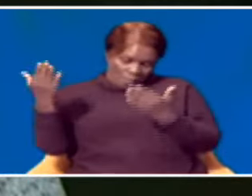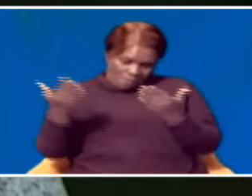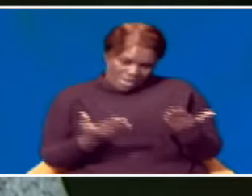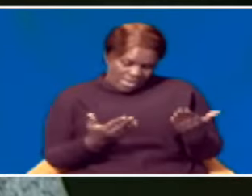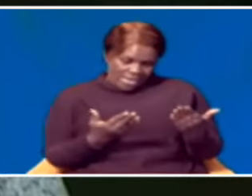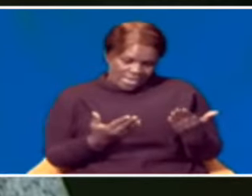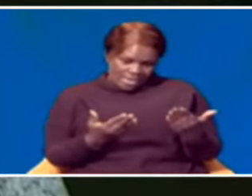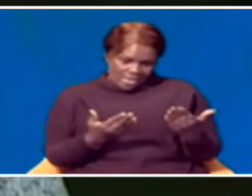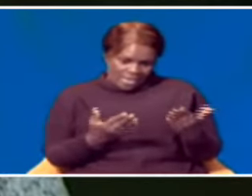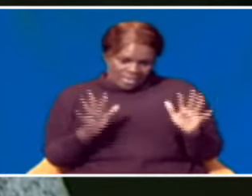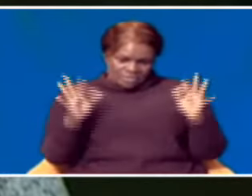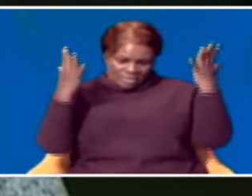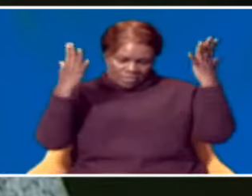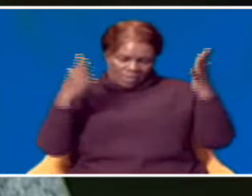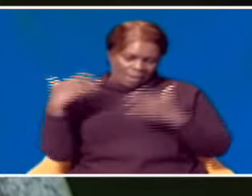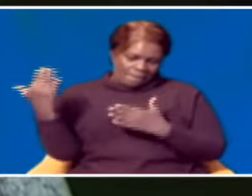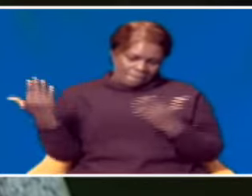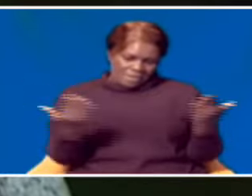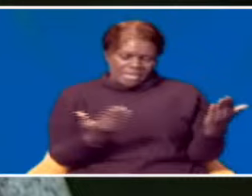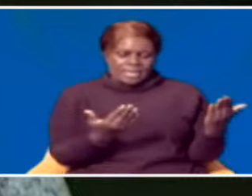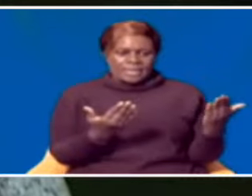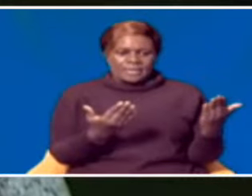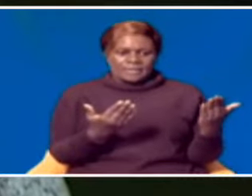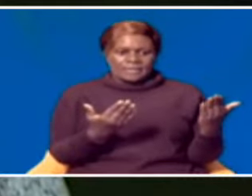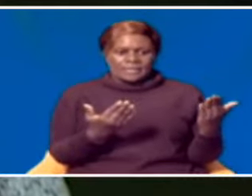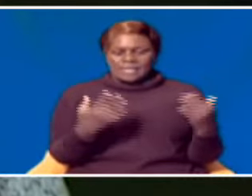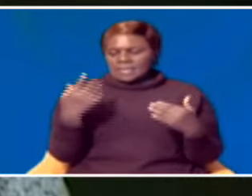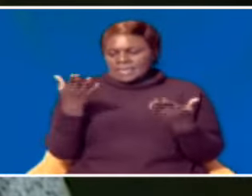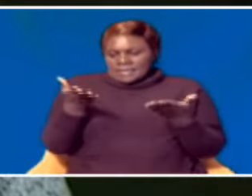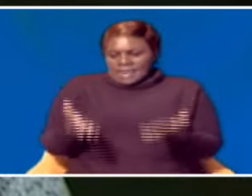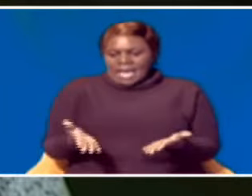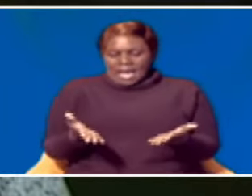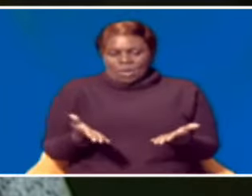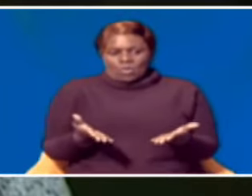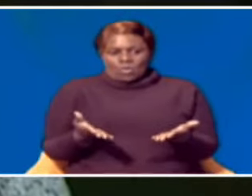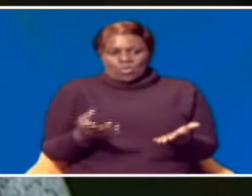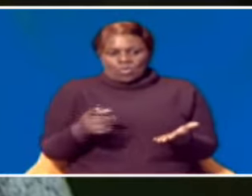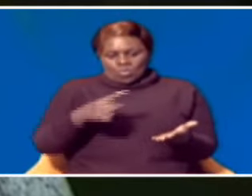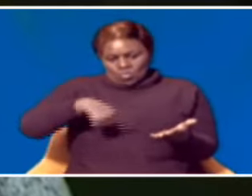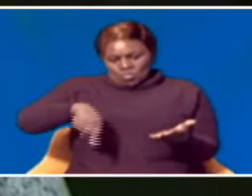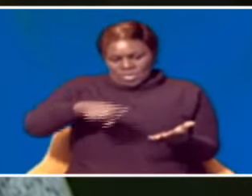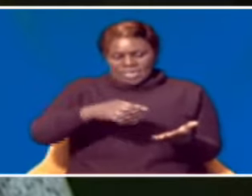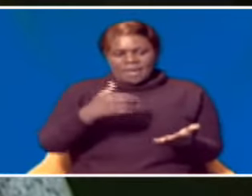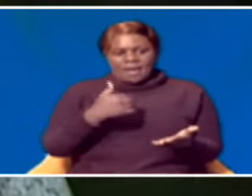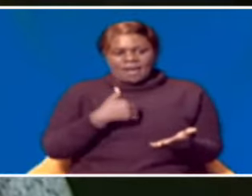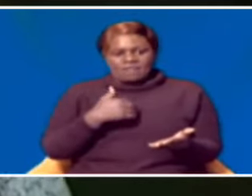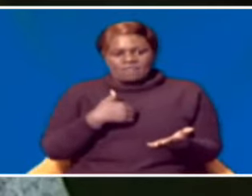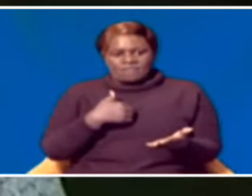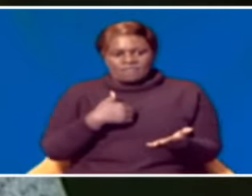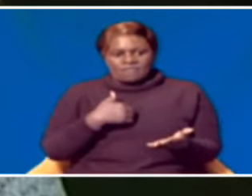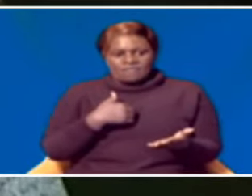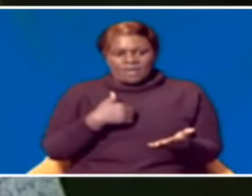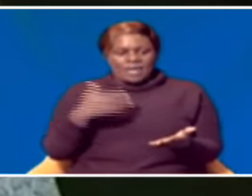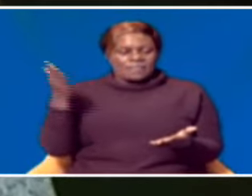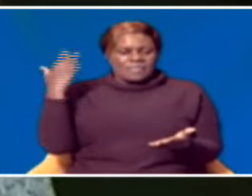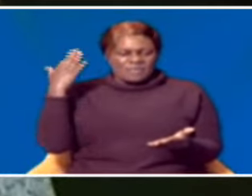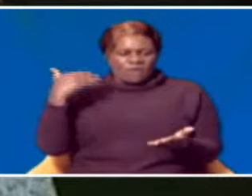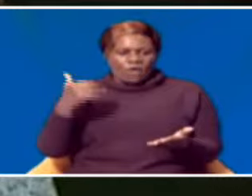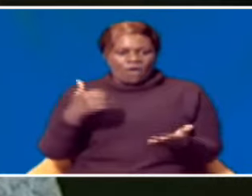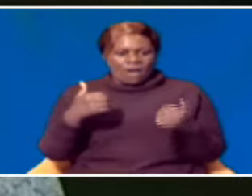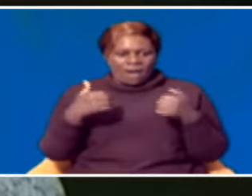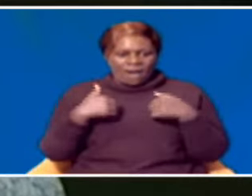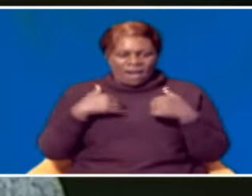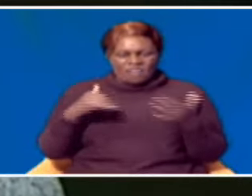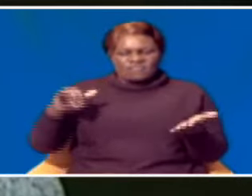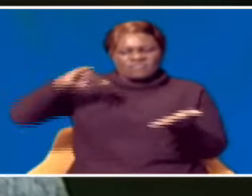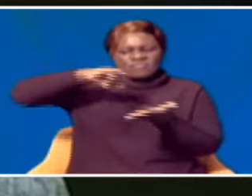hii Madaraka Day kimeleta, ni kwamba hivi sasa tunavyoongea sisi tuko na tulikuwa na ka